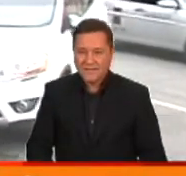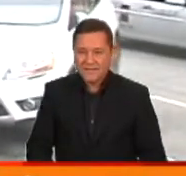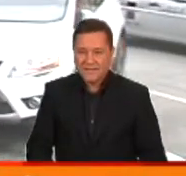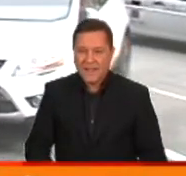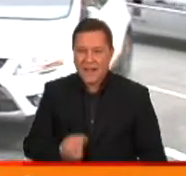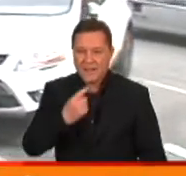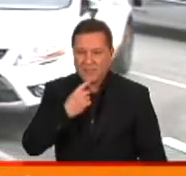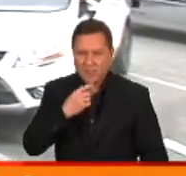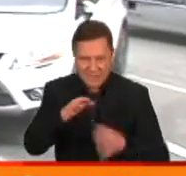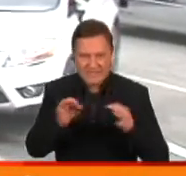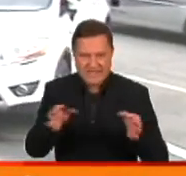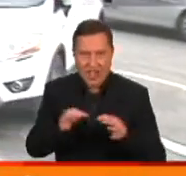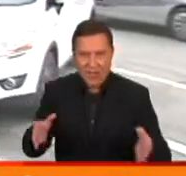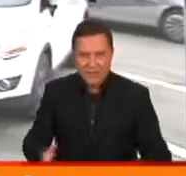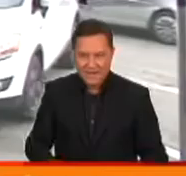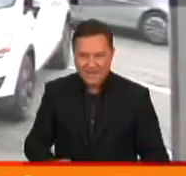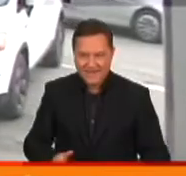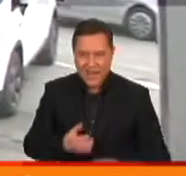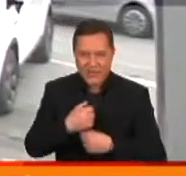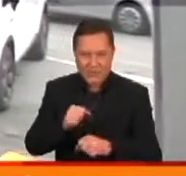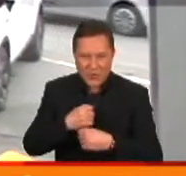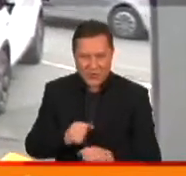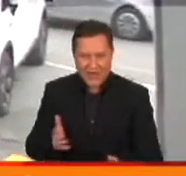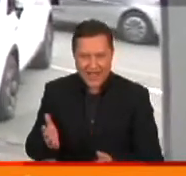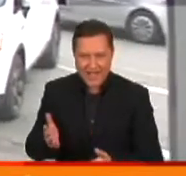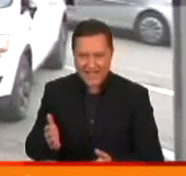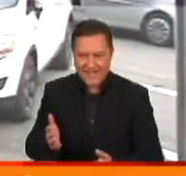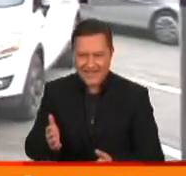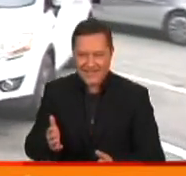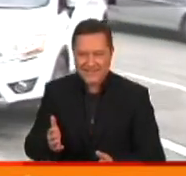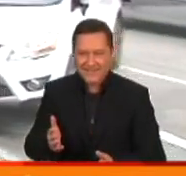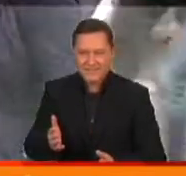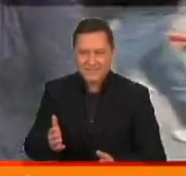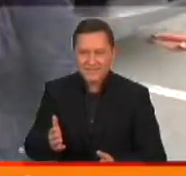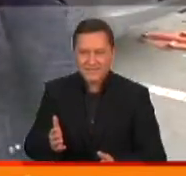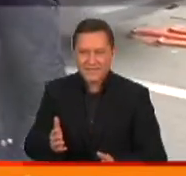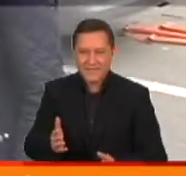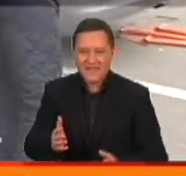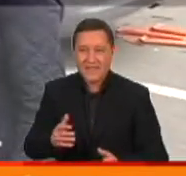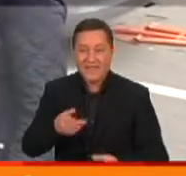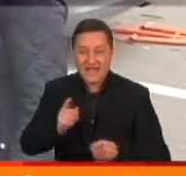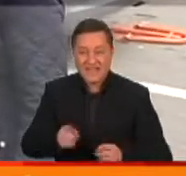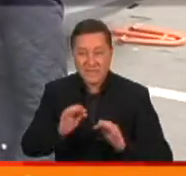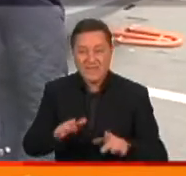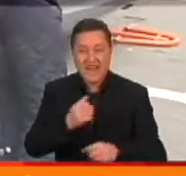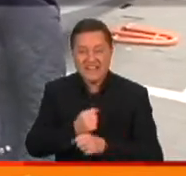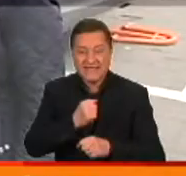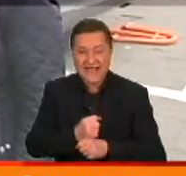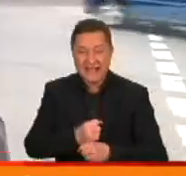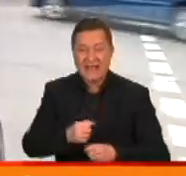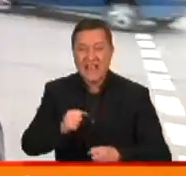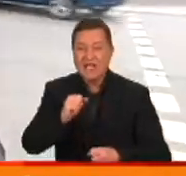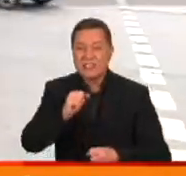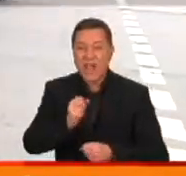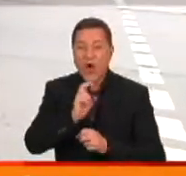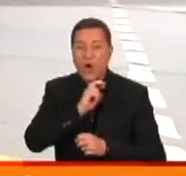Пробуйте. Солома, ні, ну, стружка. Что-то я на пищевой, да? На самом деле они сделаны из кофе. Из кофейного